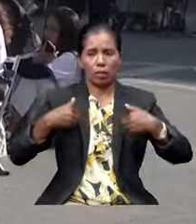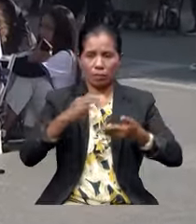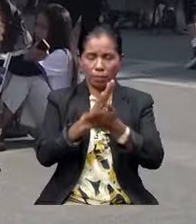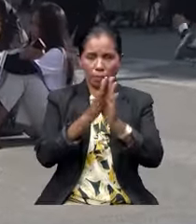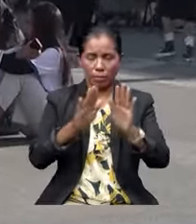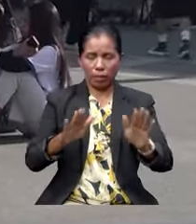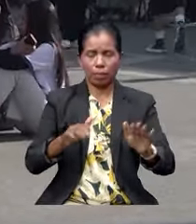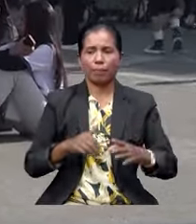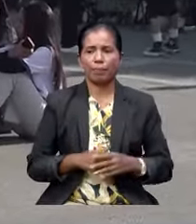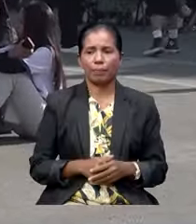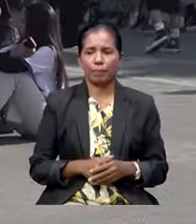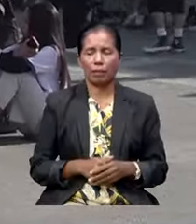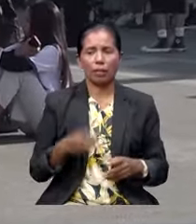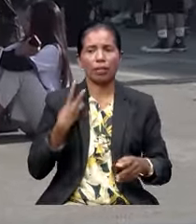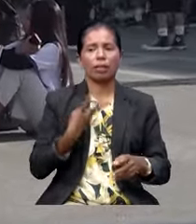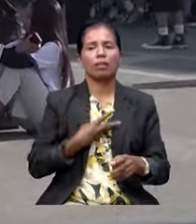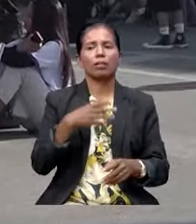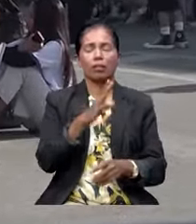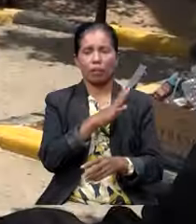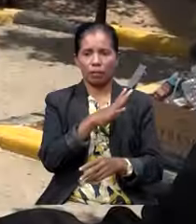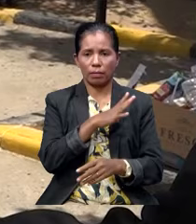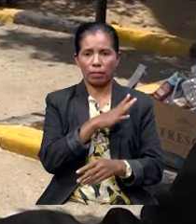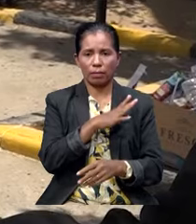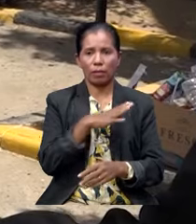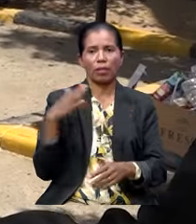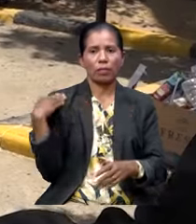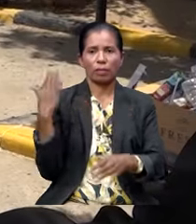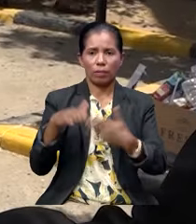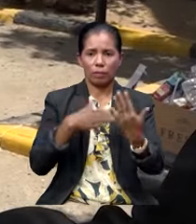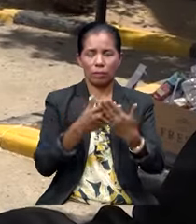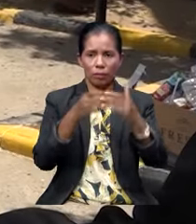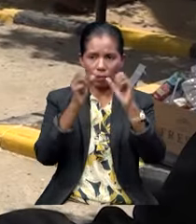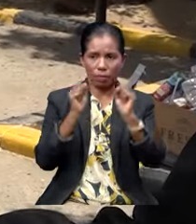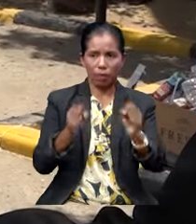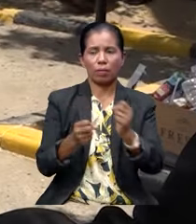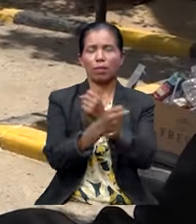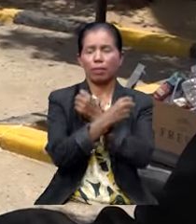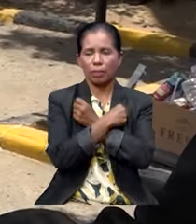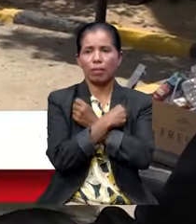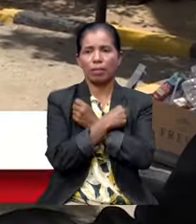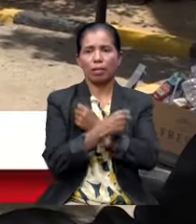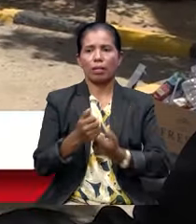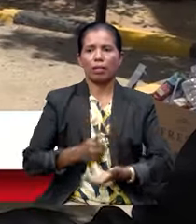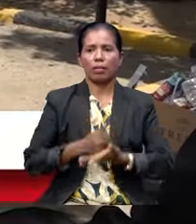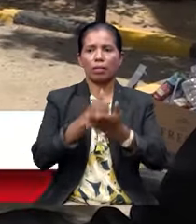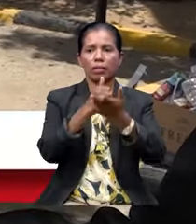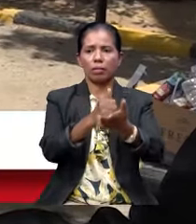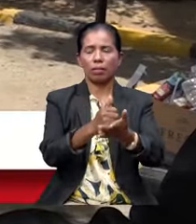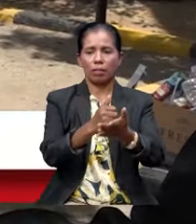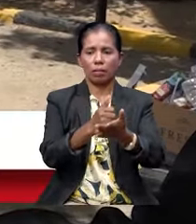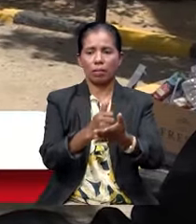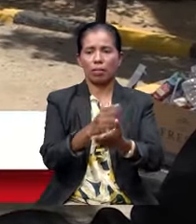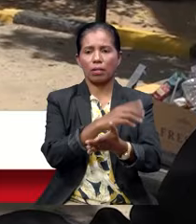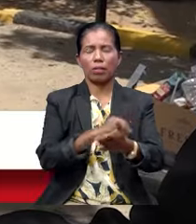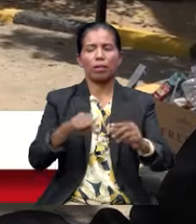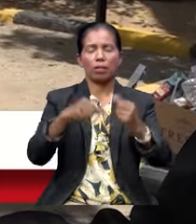Leste. Pensa um papo e te espera, cata. A jovem Sira, pele a domi malu, tá o matan bamalu,